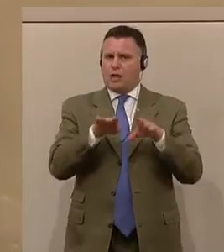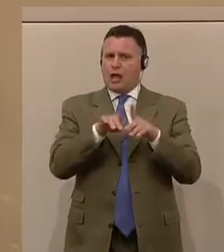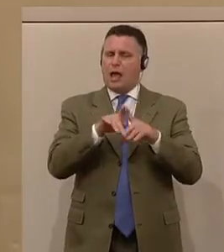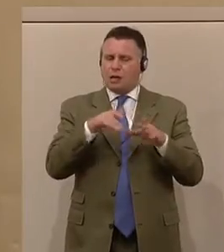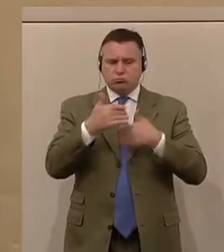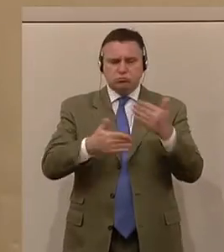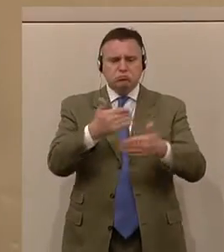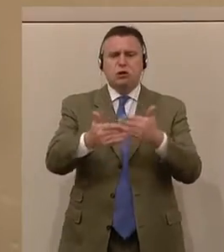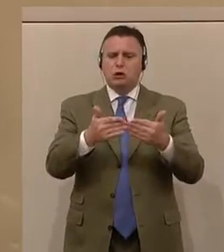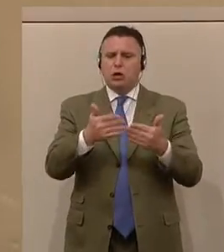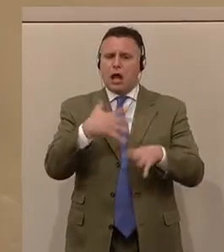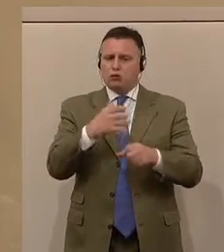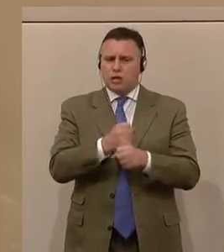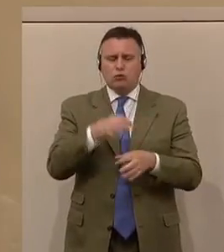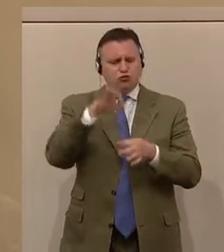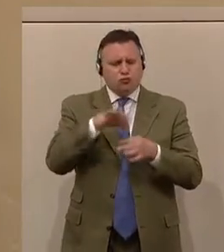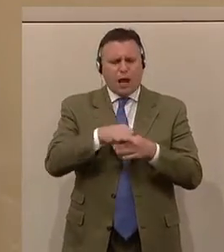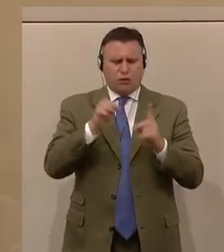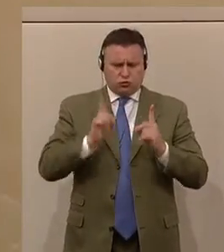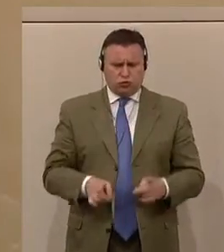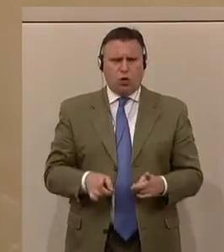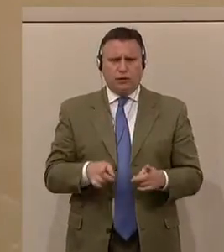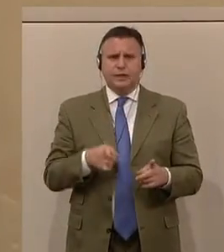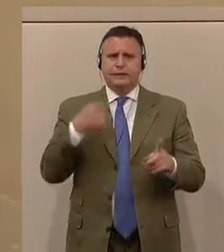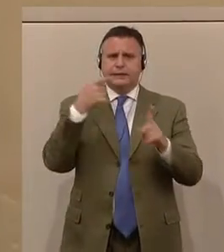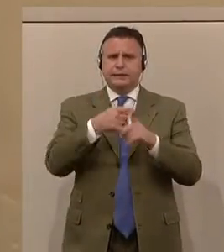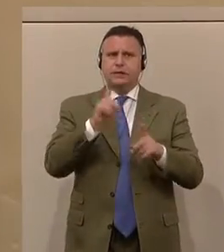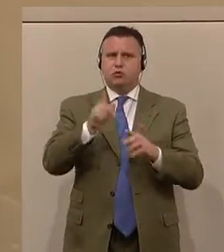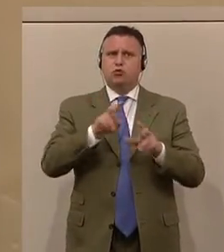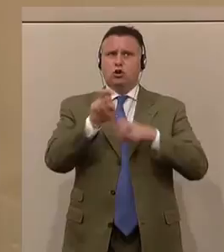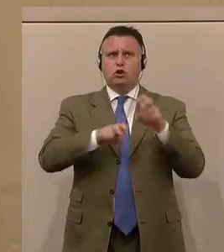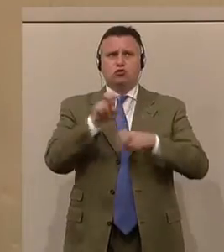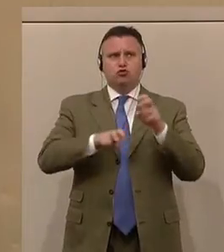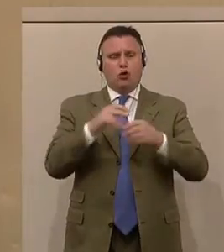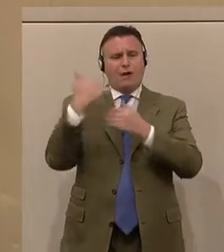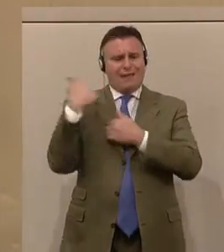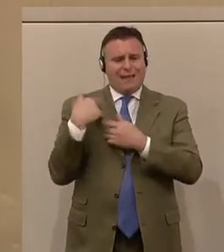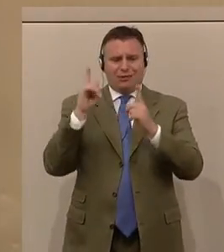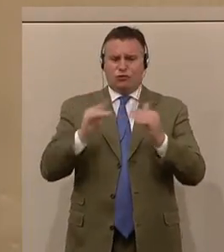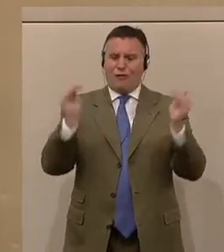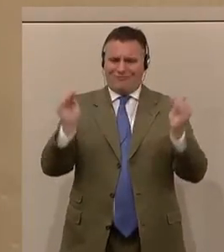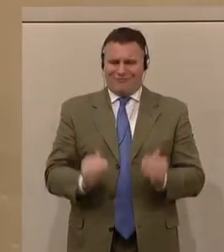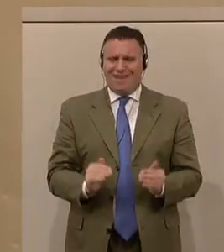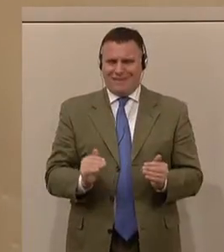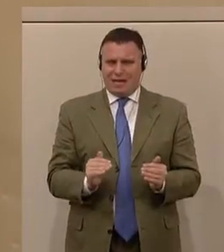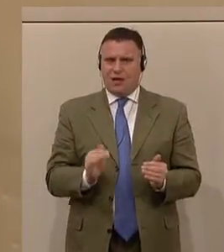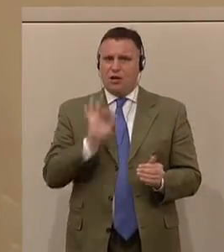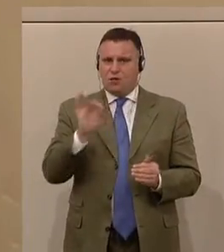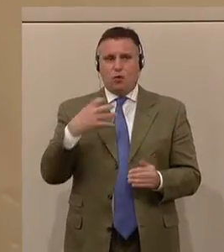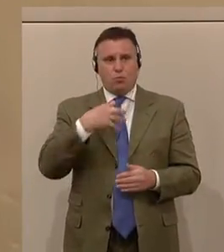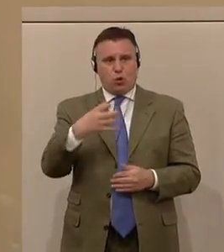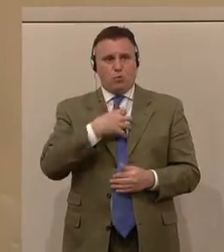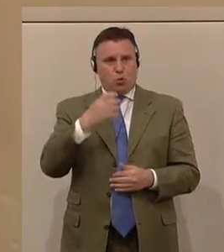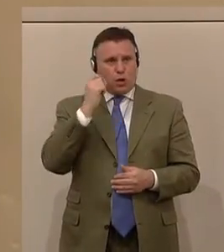schaffen, Sparvorgaben der Ressorts und das Ziel, die Steuerlast der Bürgerinnen und Bürger zu senken, dass dem entsprochen wird, ist es trotzdem